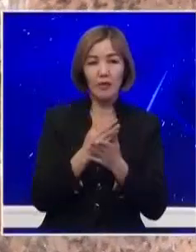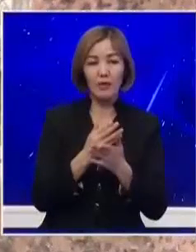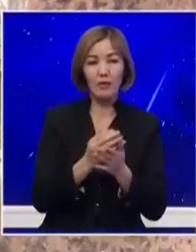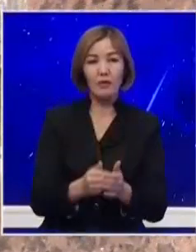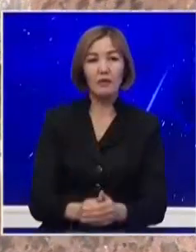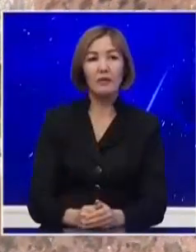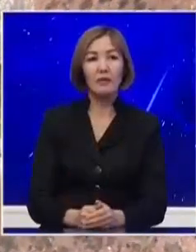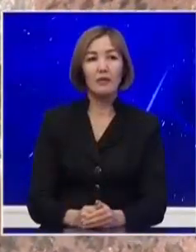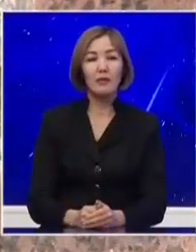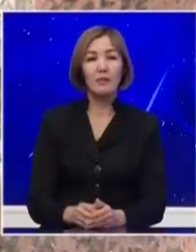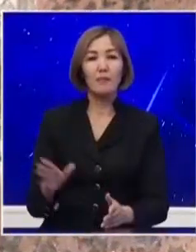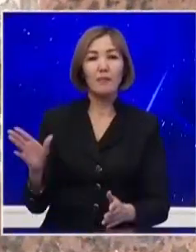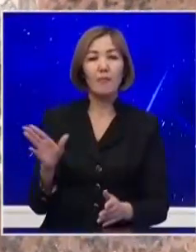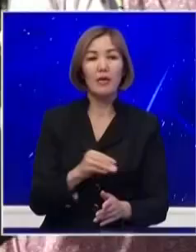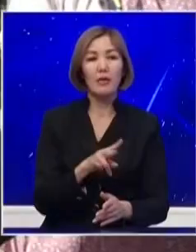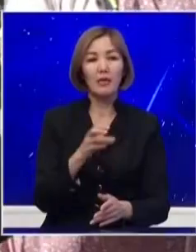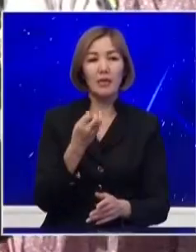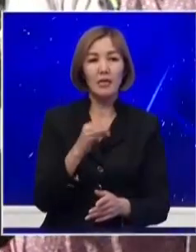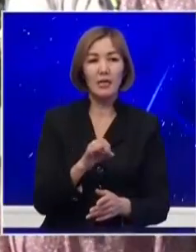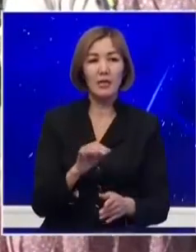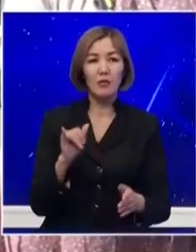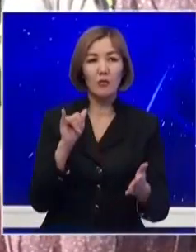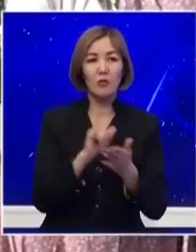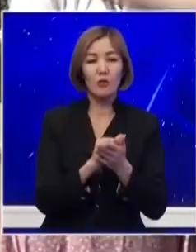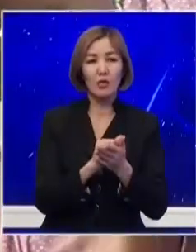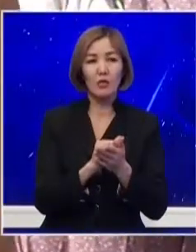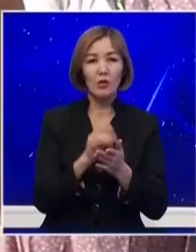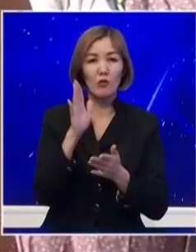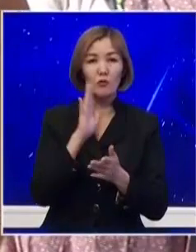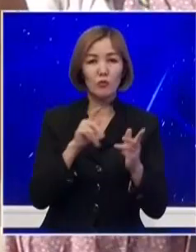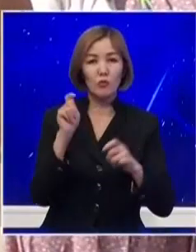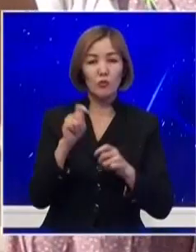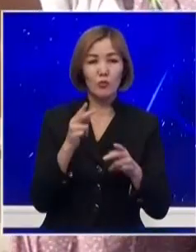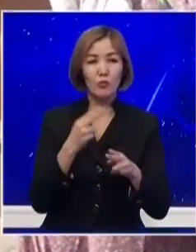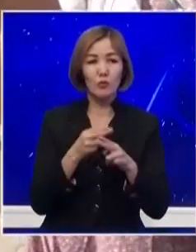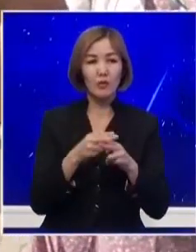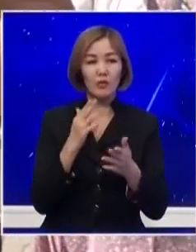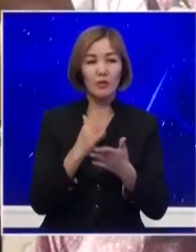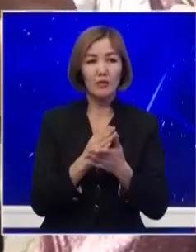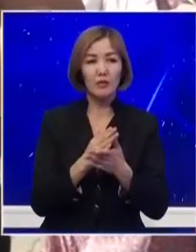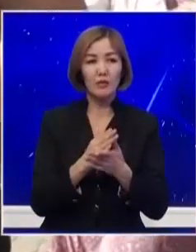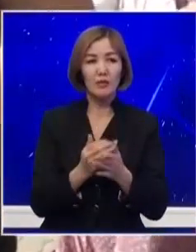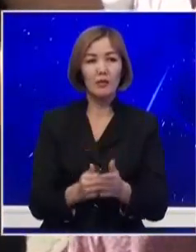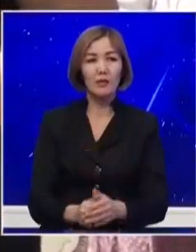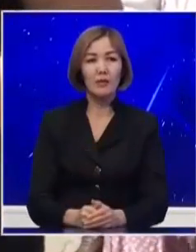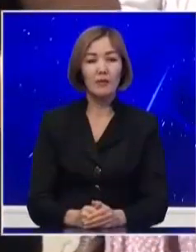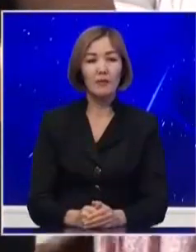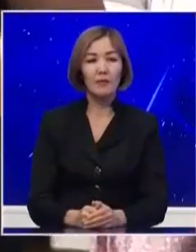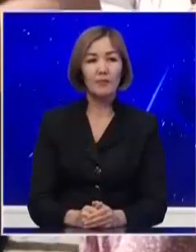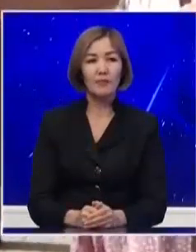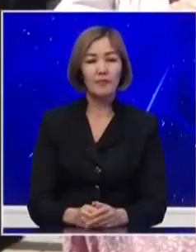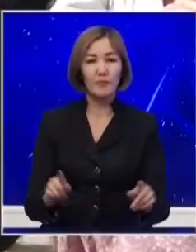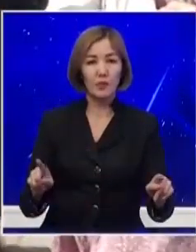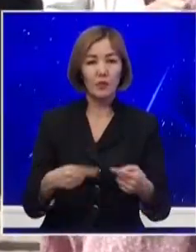жерде қараңыз, бәрі клик отырған. Үстіне ана бата ойынан су аққанда мына бәрін көтеріп жіберген. Ескерткіштің өзі сіздер құрастырдыңдар ма? Иә, бронзамен қайталап, иә, байлап орнына